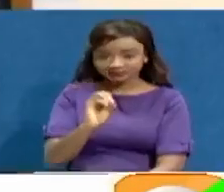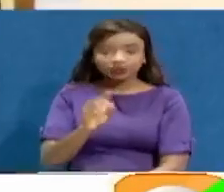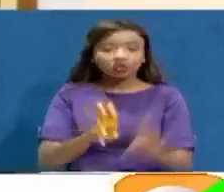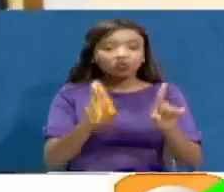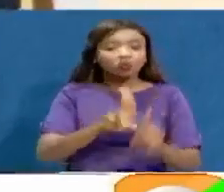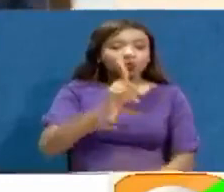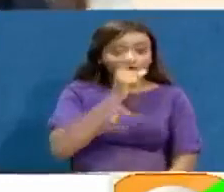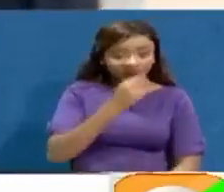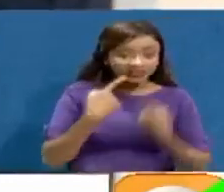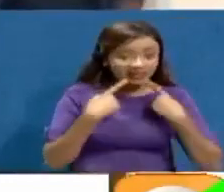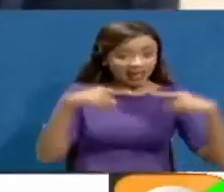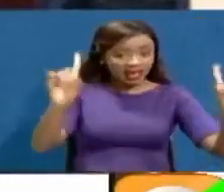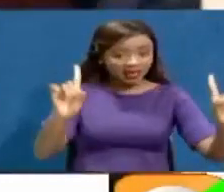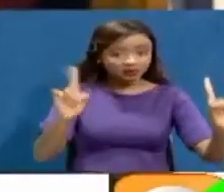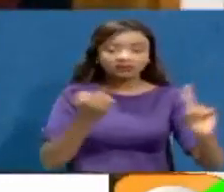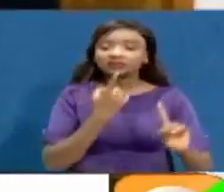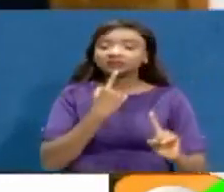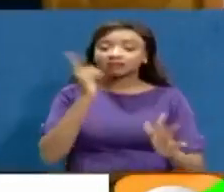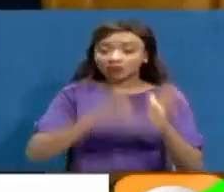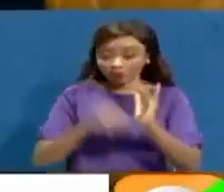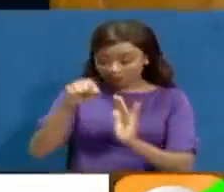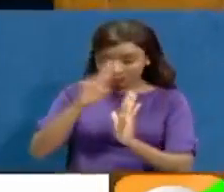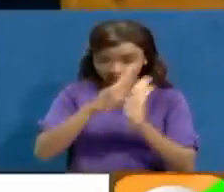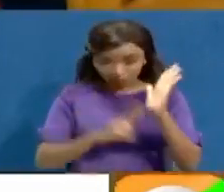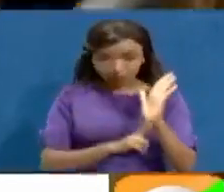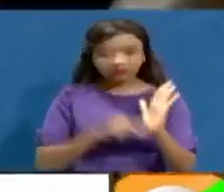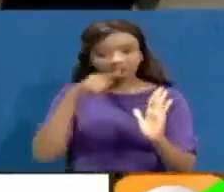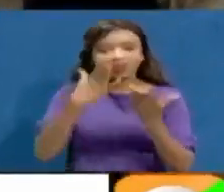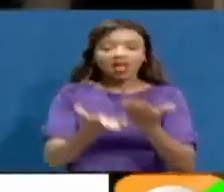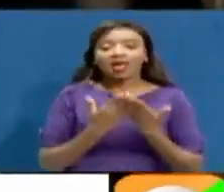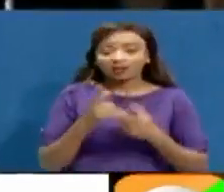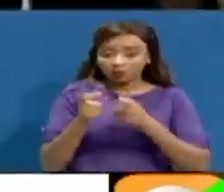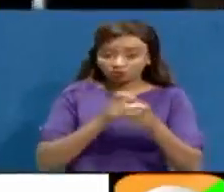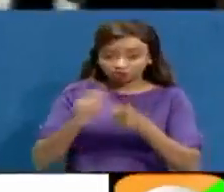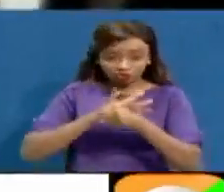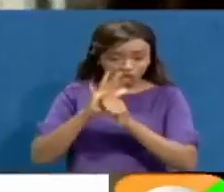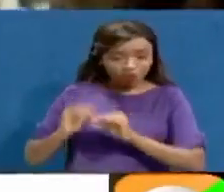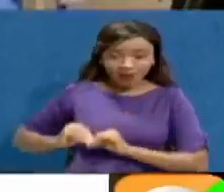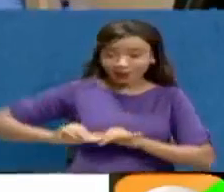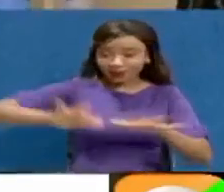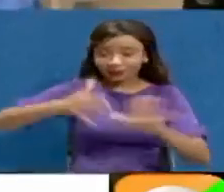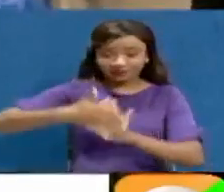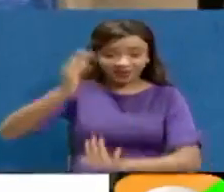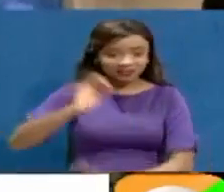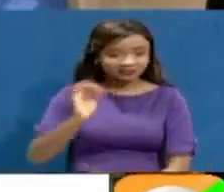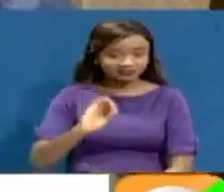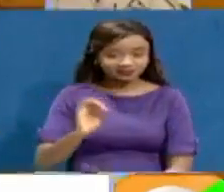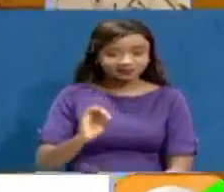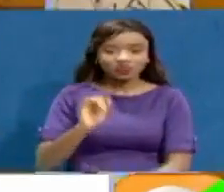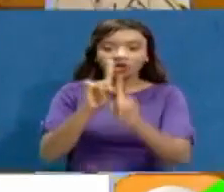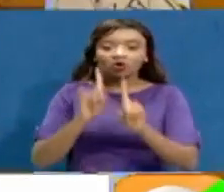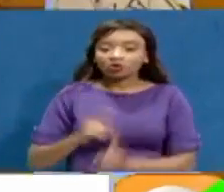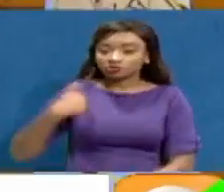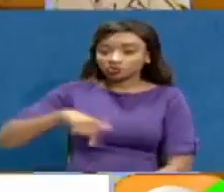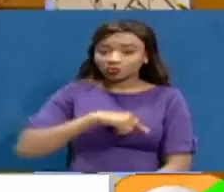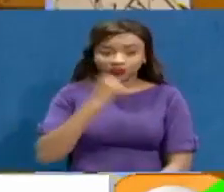Rais Uhuru Kenyatta akitangaza kuwa mikakati hii ndiyo iliyochangia kupunguza msambao wa corona nchini. We chart